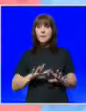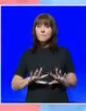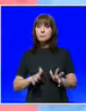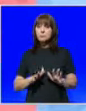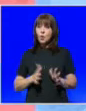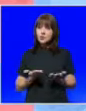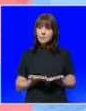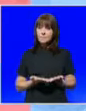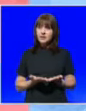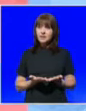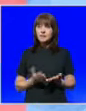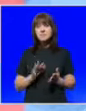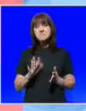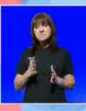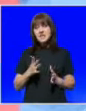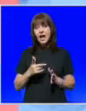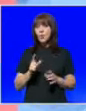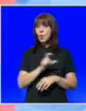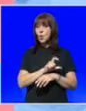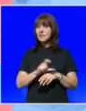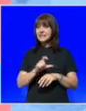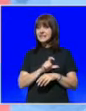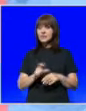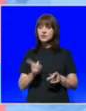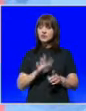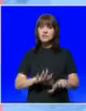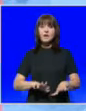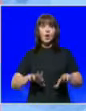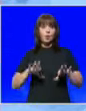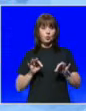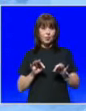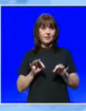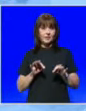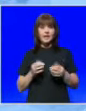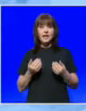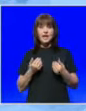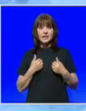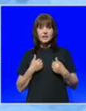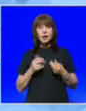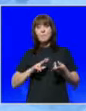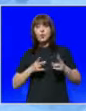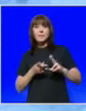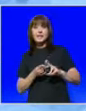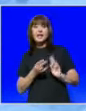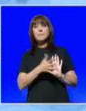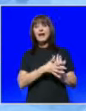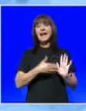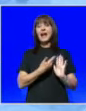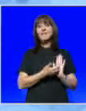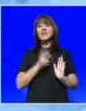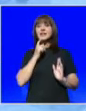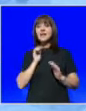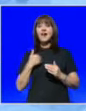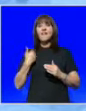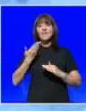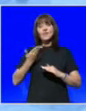до така няколко седмици ще бъдем готови с това. Ние обявихме графика за външното оценяване и